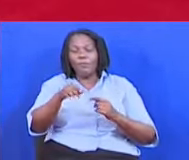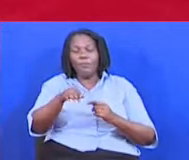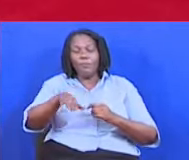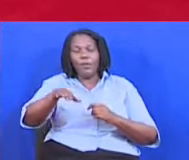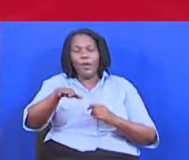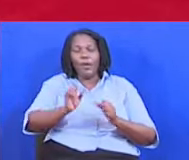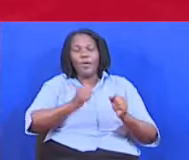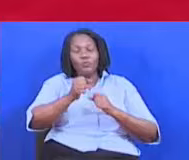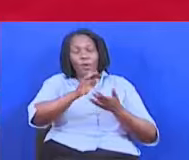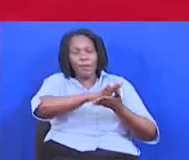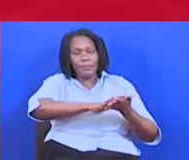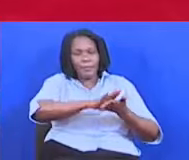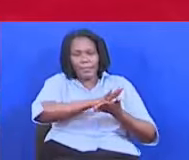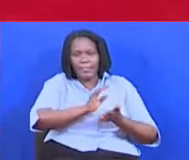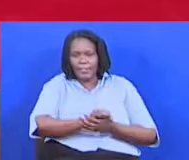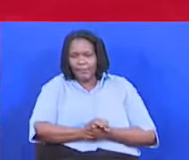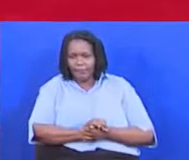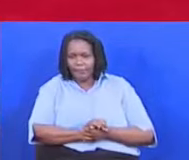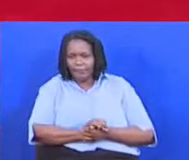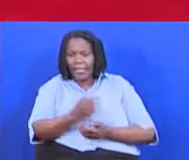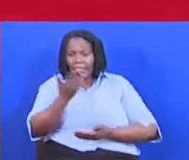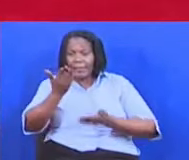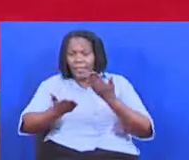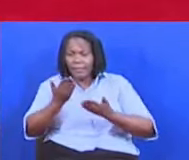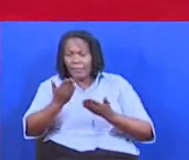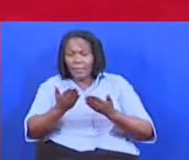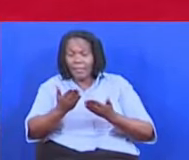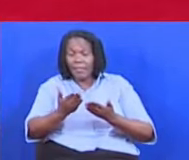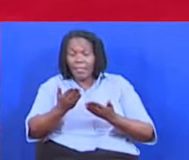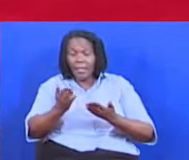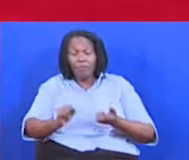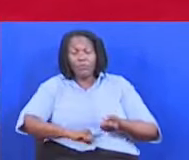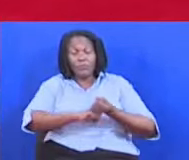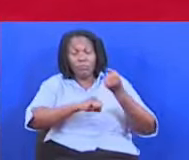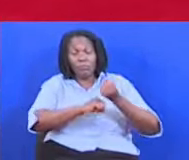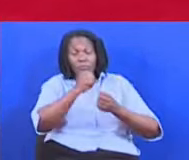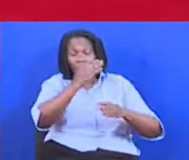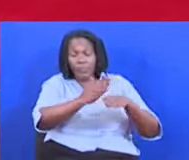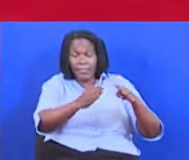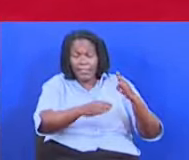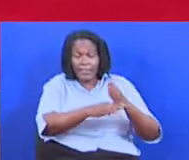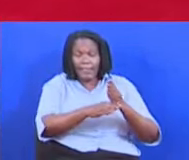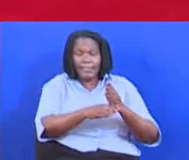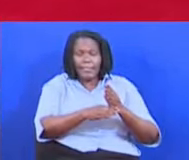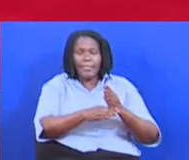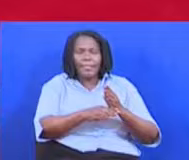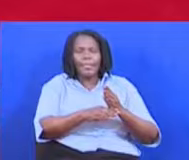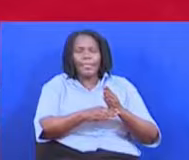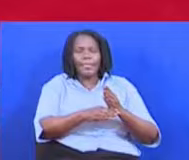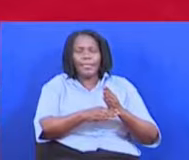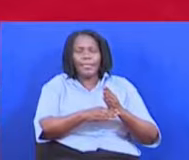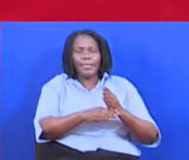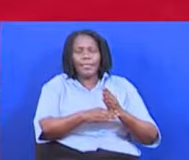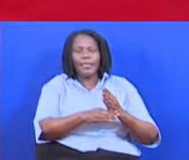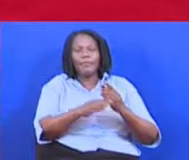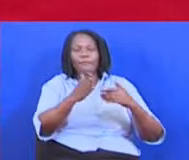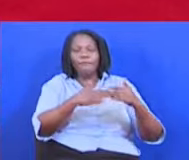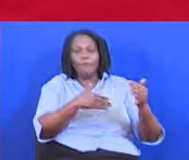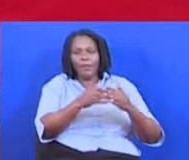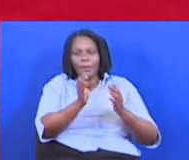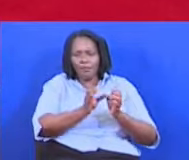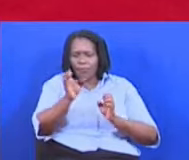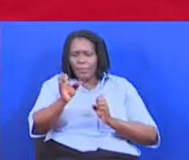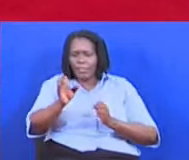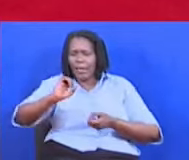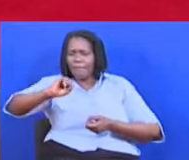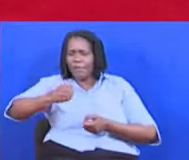ajili ya kumaliza ujenzi ili kuunga mkono jitihada na nguvu za wananchi imeshafanyika, na kiasi cha shilingi